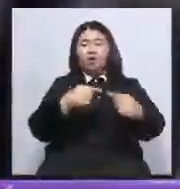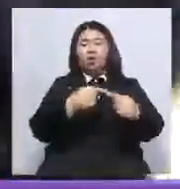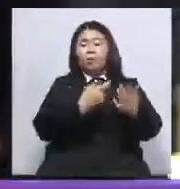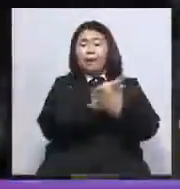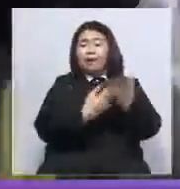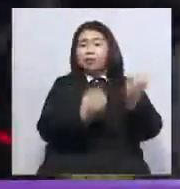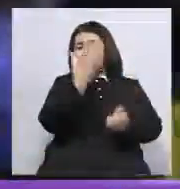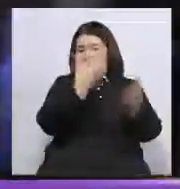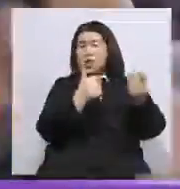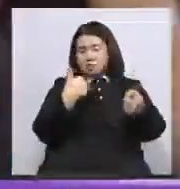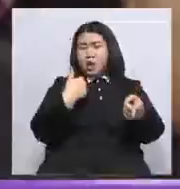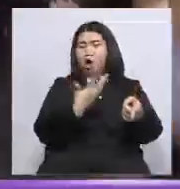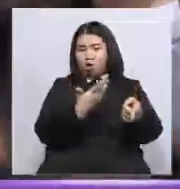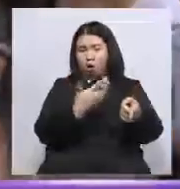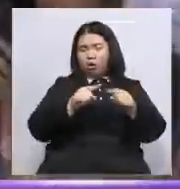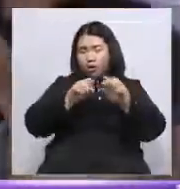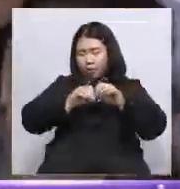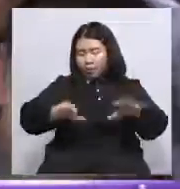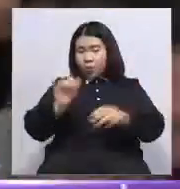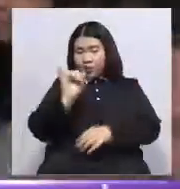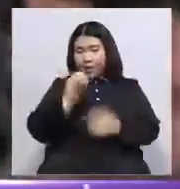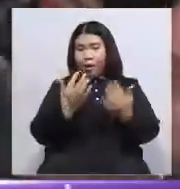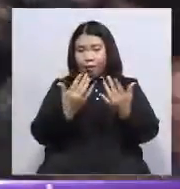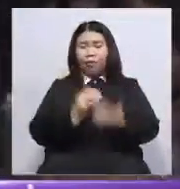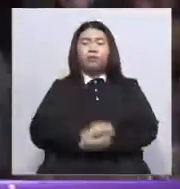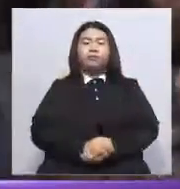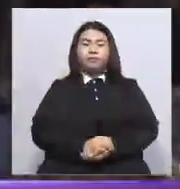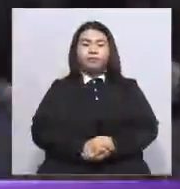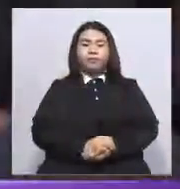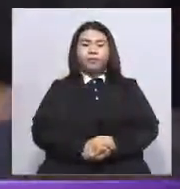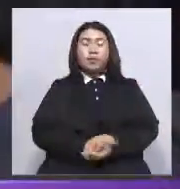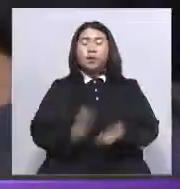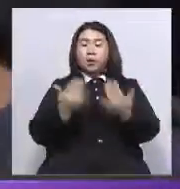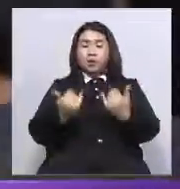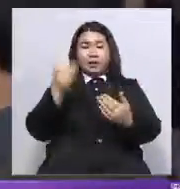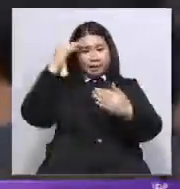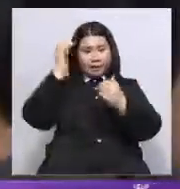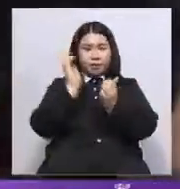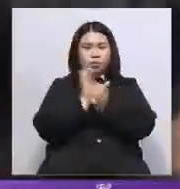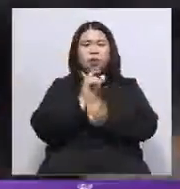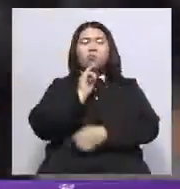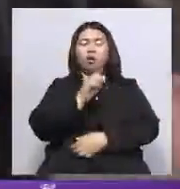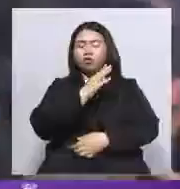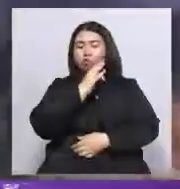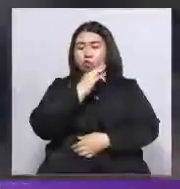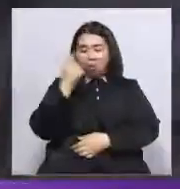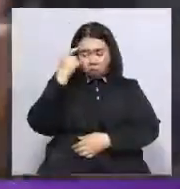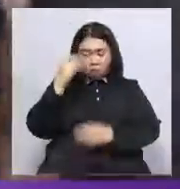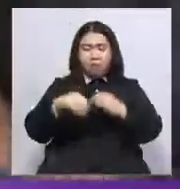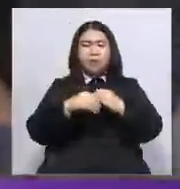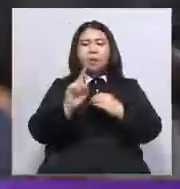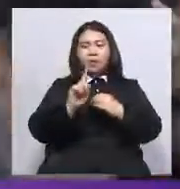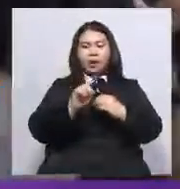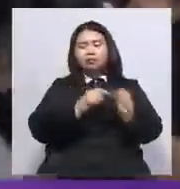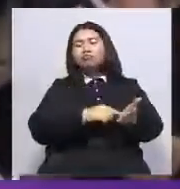มาแล้วเบื้องต้นค่ะแต่ว่ายังไม่ได้ออกมาเป็นลายลักษณ์อักษรที่เป็นทางการนะคะซึ่งทางตำรวจก็ระบุว่าถ้าเกิดออกมาเพิ่มเติมนั้นก็สามารถที่จะ